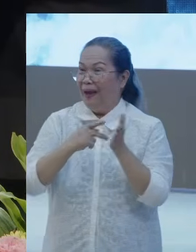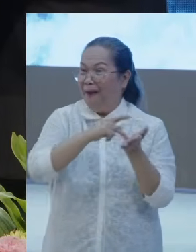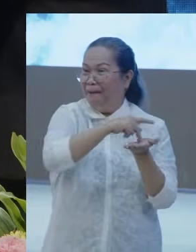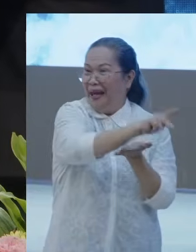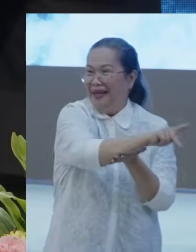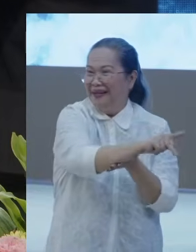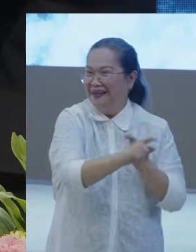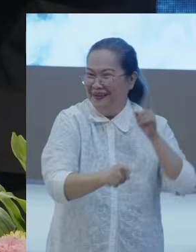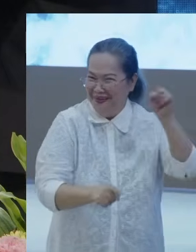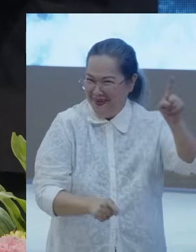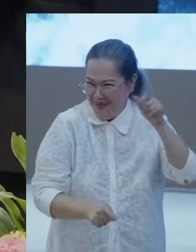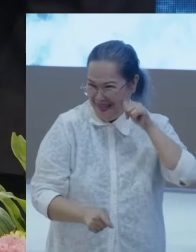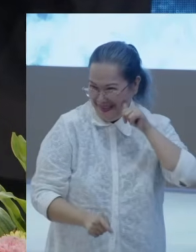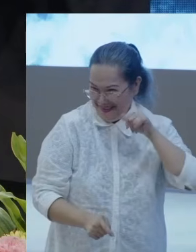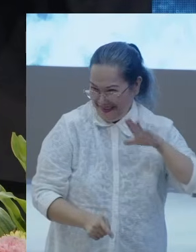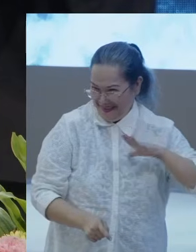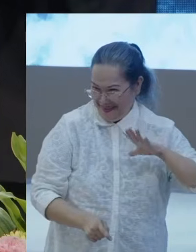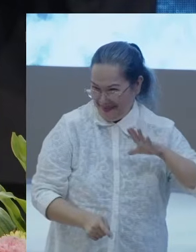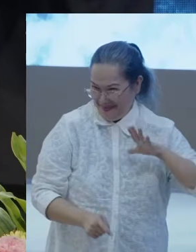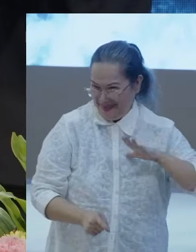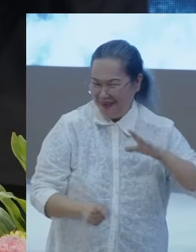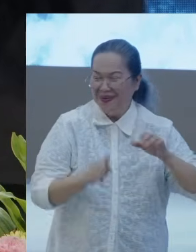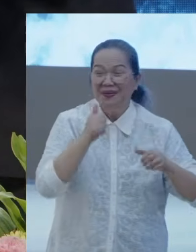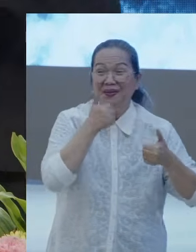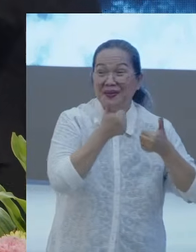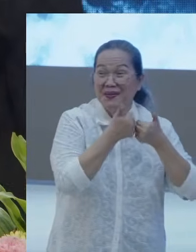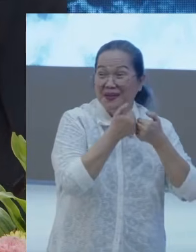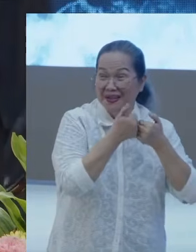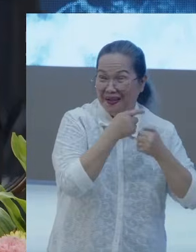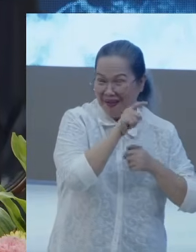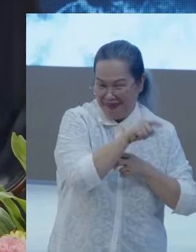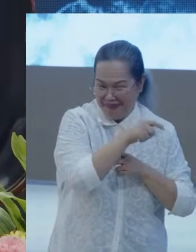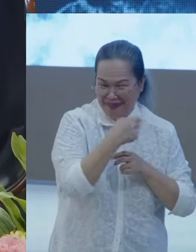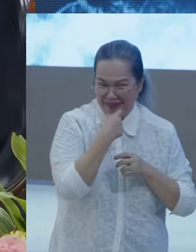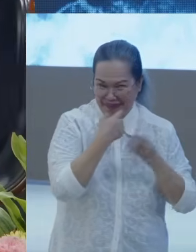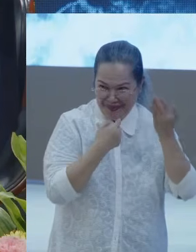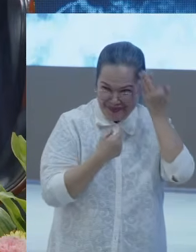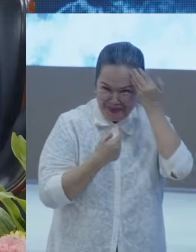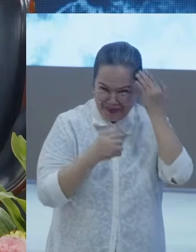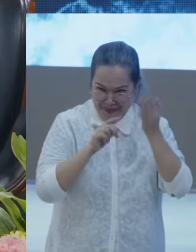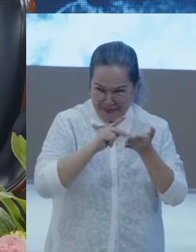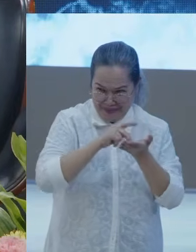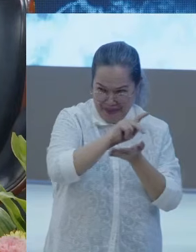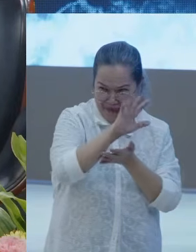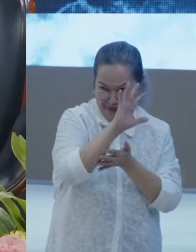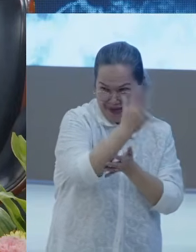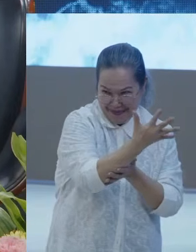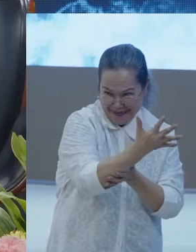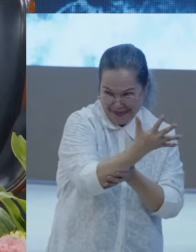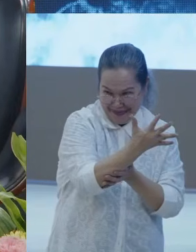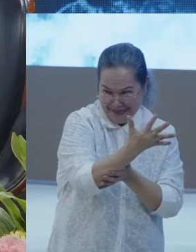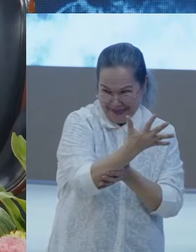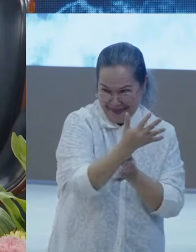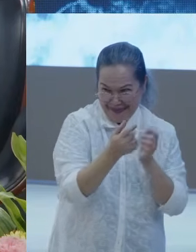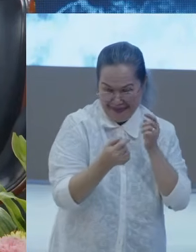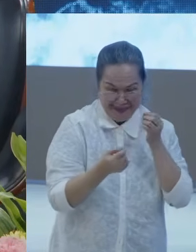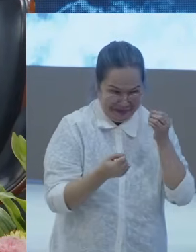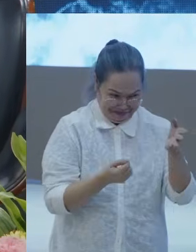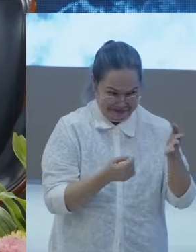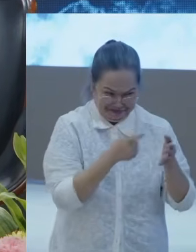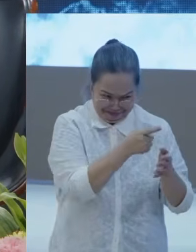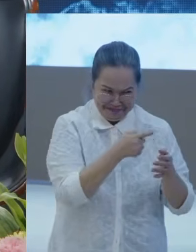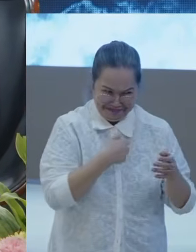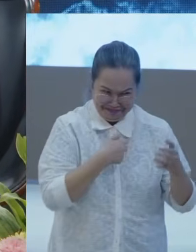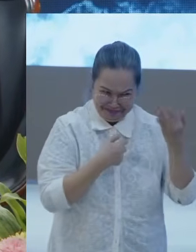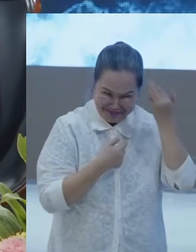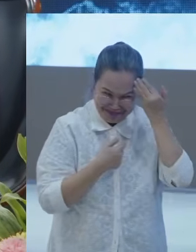babae na maganda. Noon, 5 pesos lang ang allowance ko. Ito, 5 pesos.